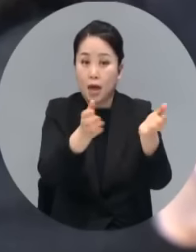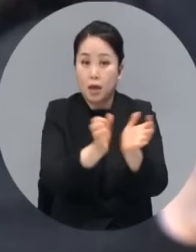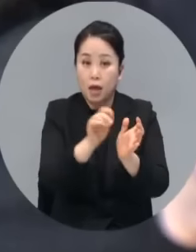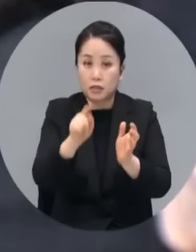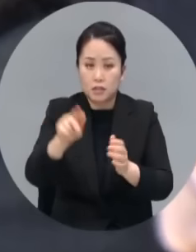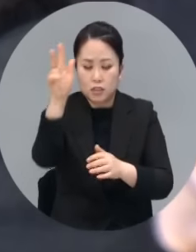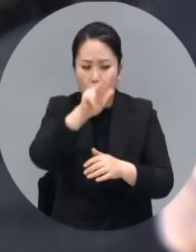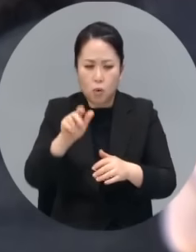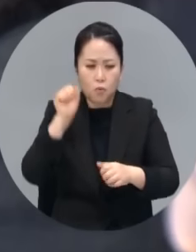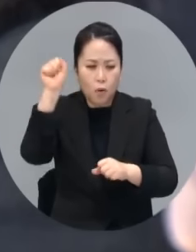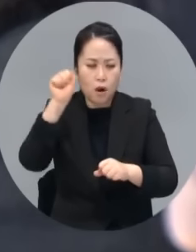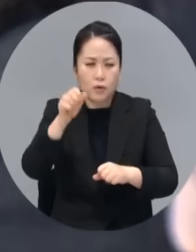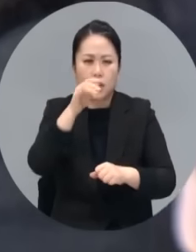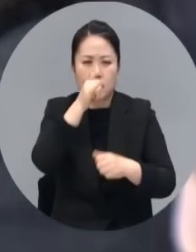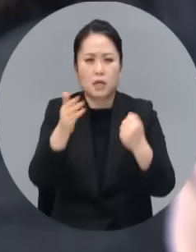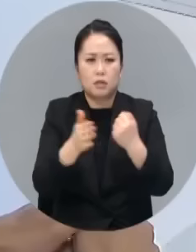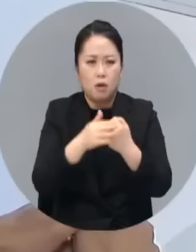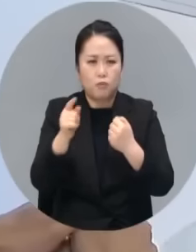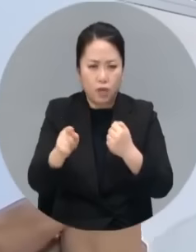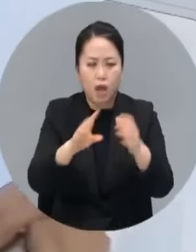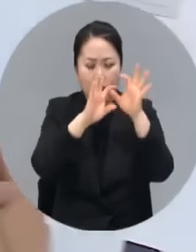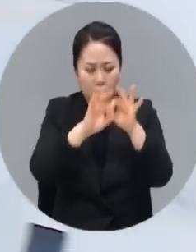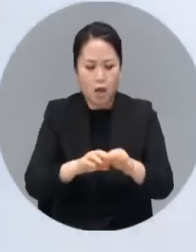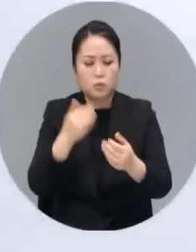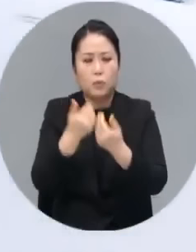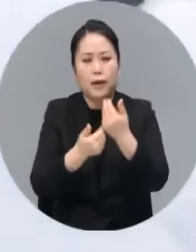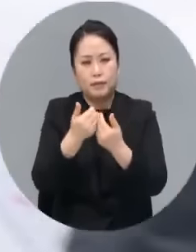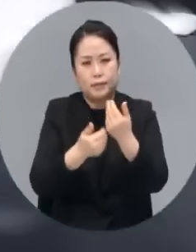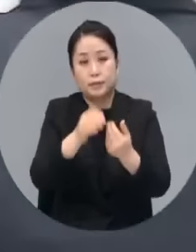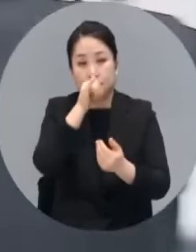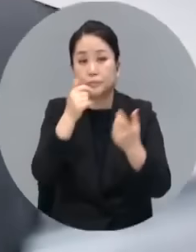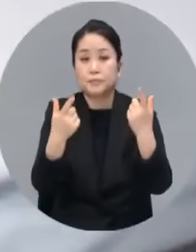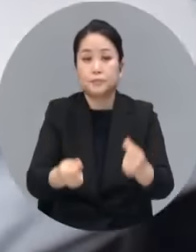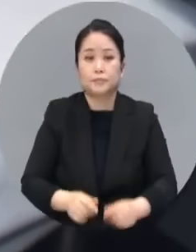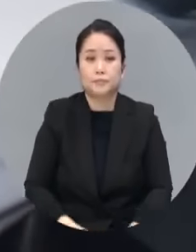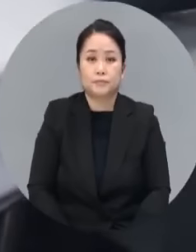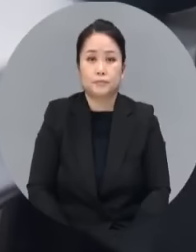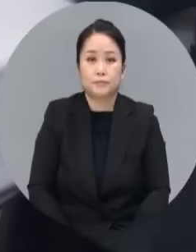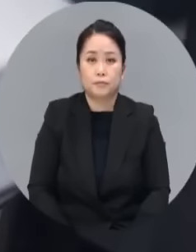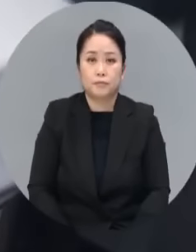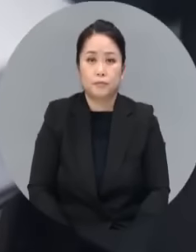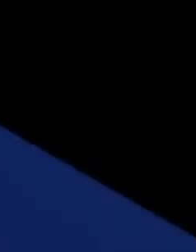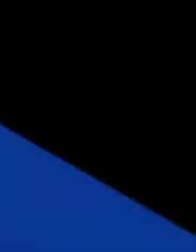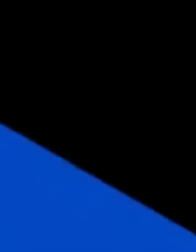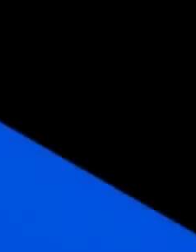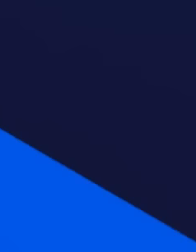증원을 둘러싼 갈등은 계속해서 이어질 전망입니다. MBC 뉴스 정진명입니다.